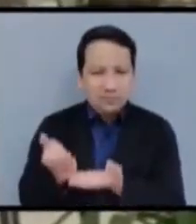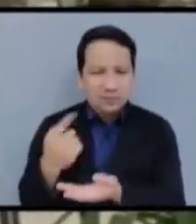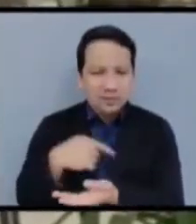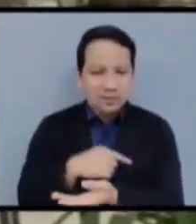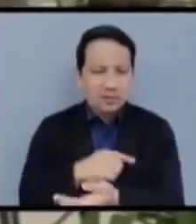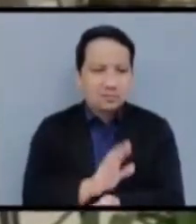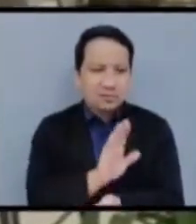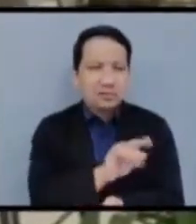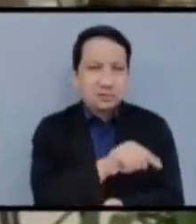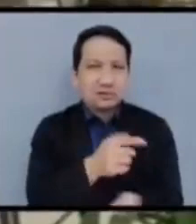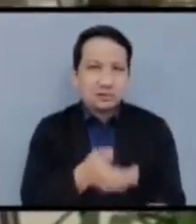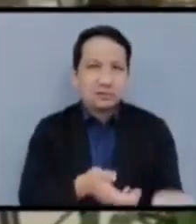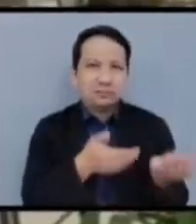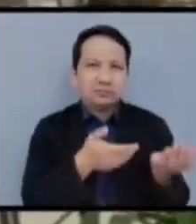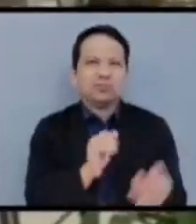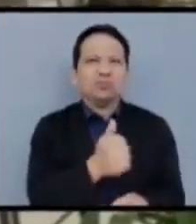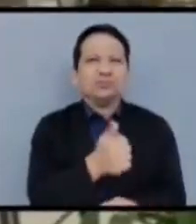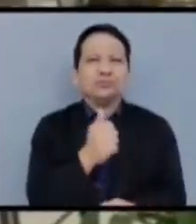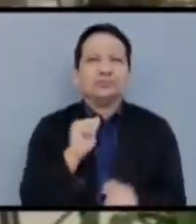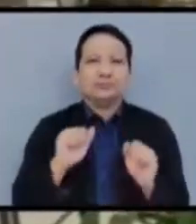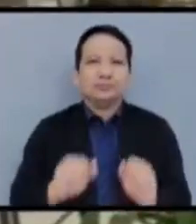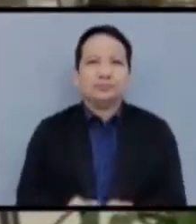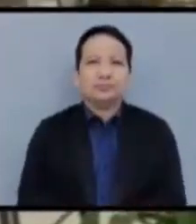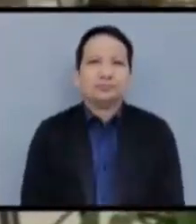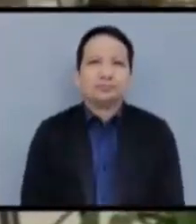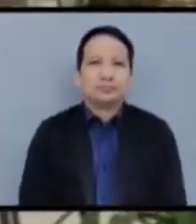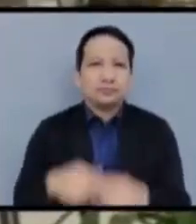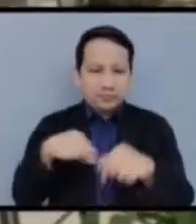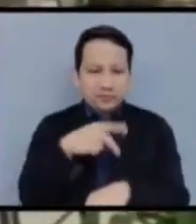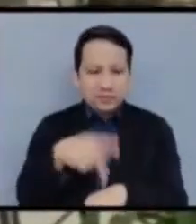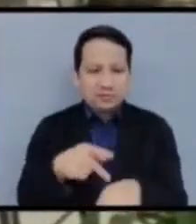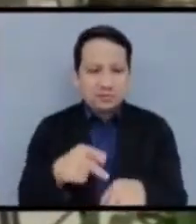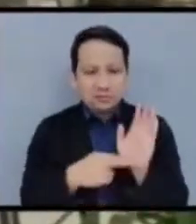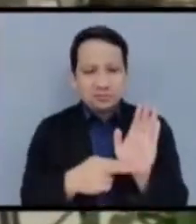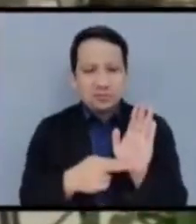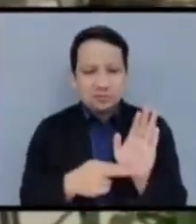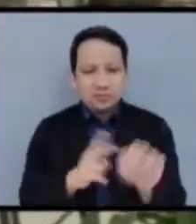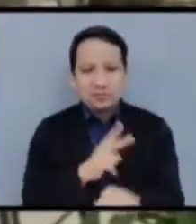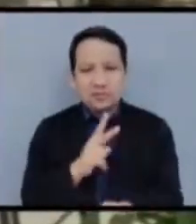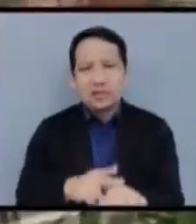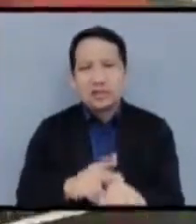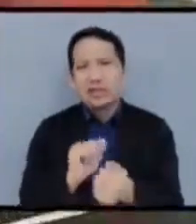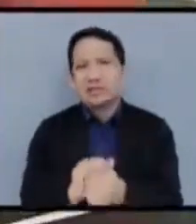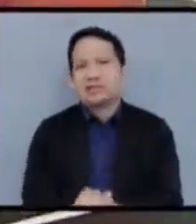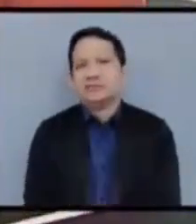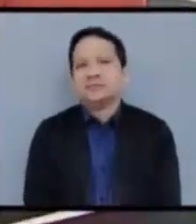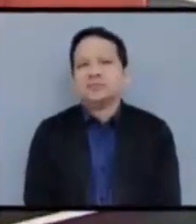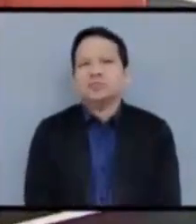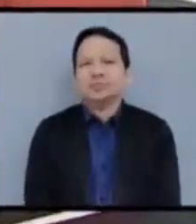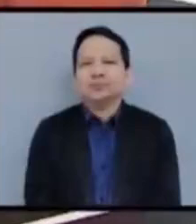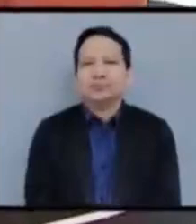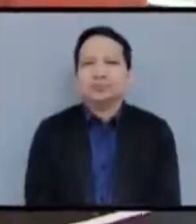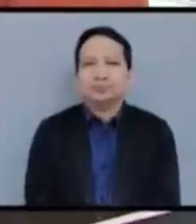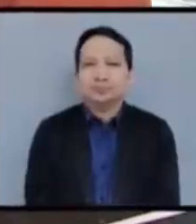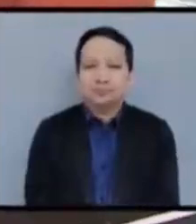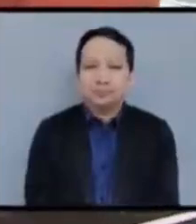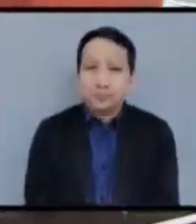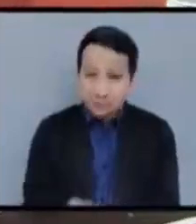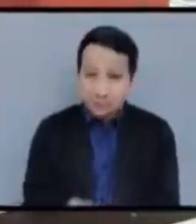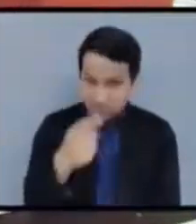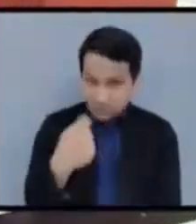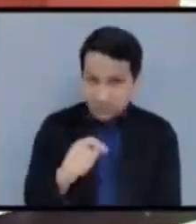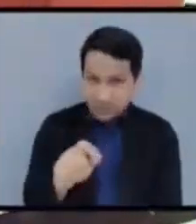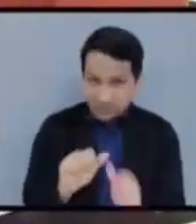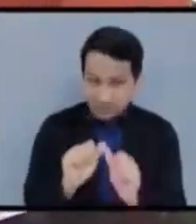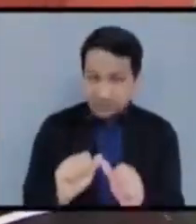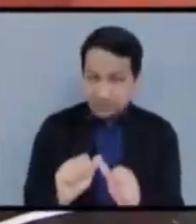proud siyang kahit papaka-represent Pilipinas. Baka pwede tayong happy one, ano? Baka pwede tayong bigyan ng